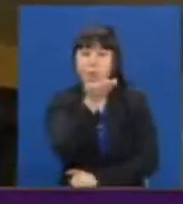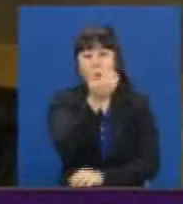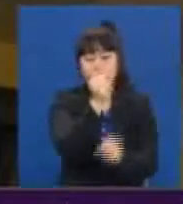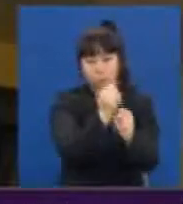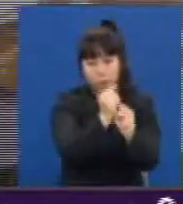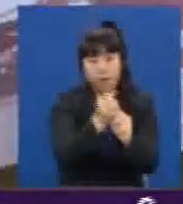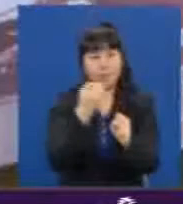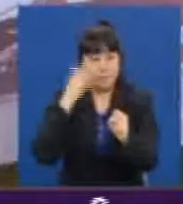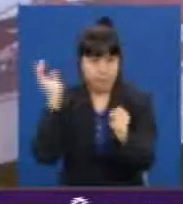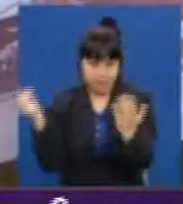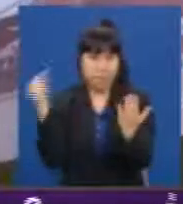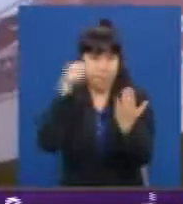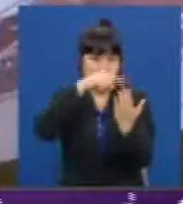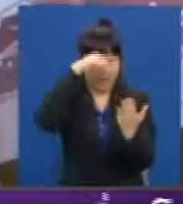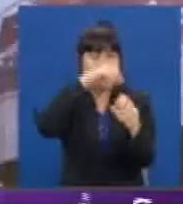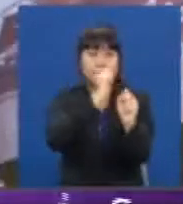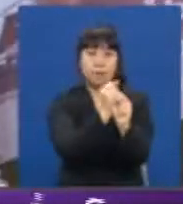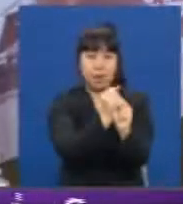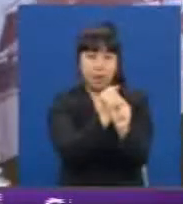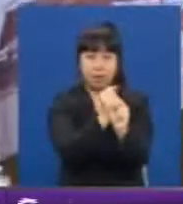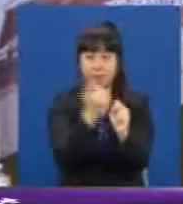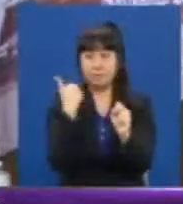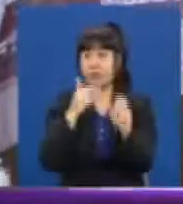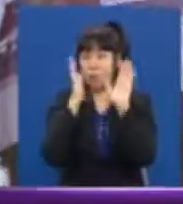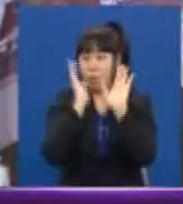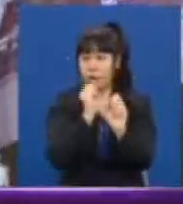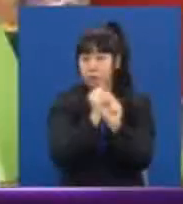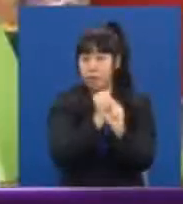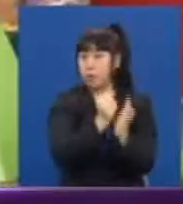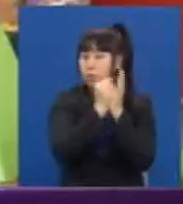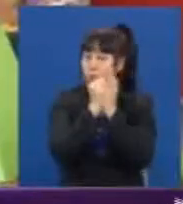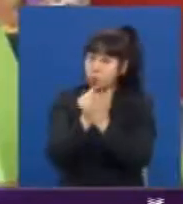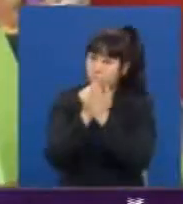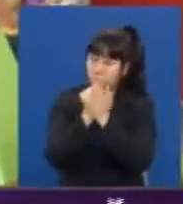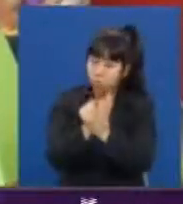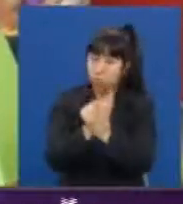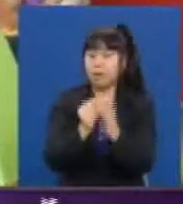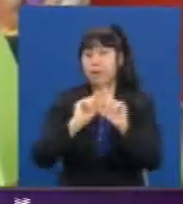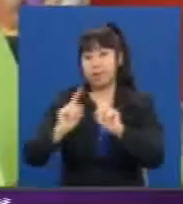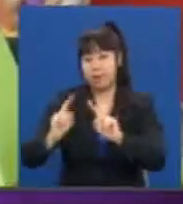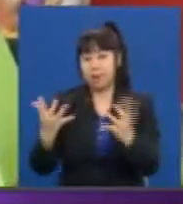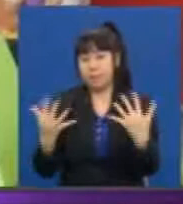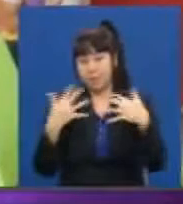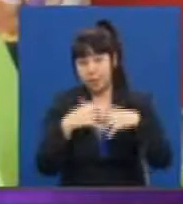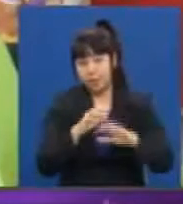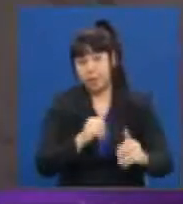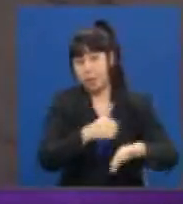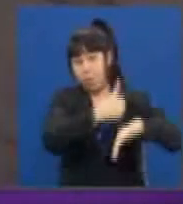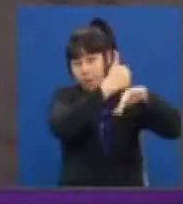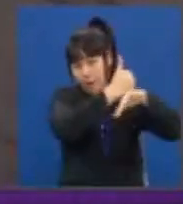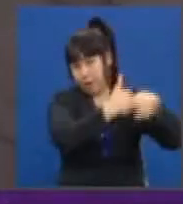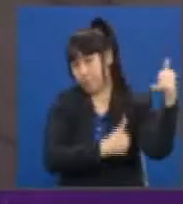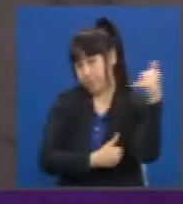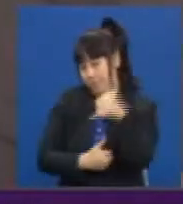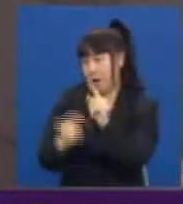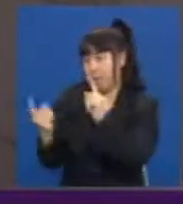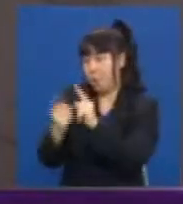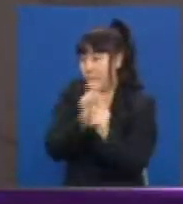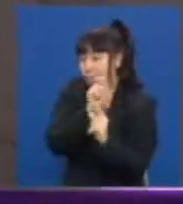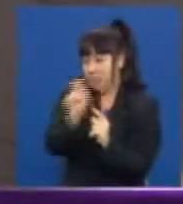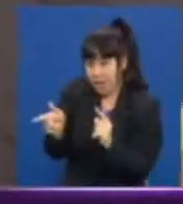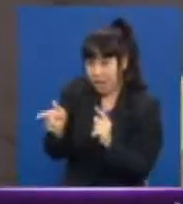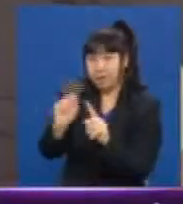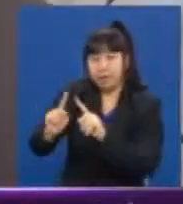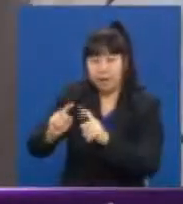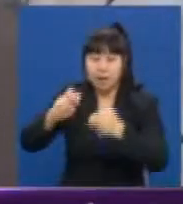เอกสารกลับเข้าทำงานในประเทศไทยโดยมีเจ้าหน้าที่คอยอำนวยความสะดวกและประสานให้นายจ้างมาพบกับลูกจ้างรวมทั้ง